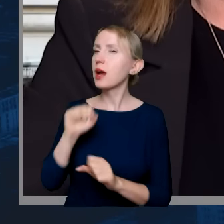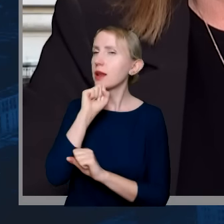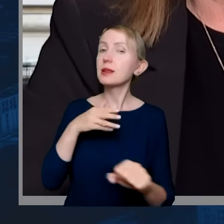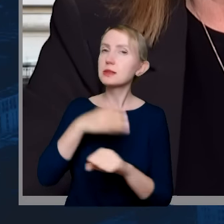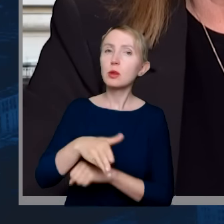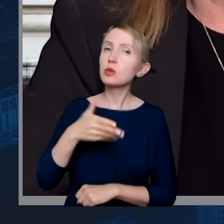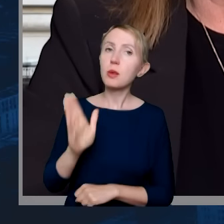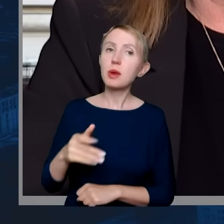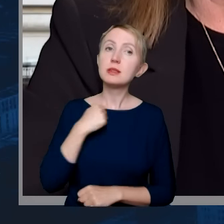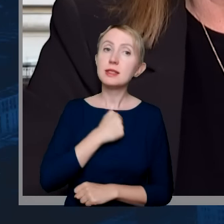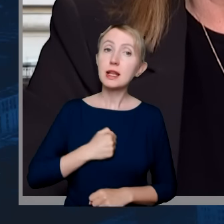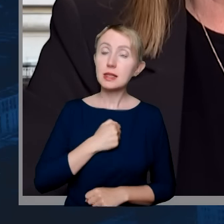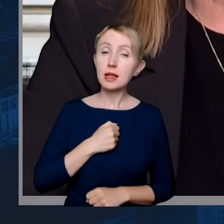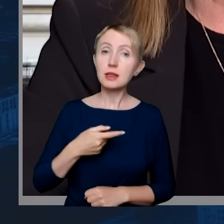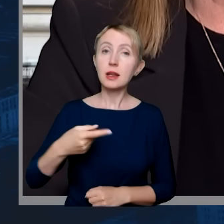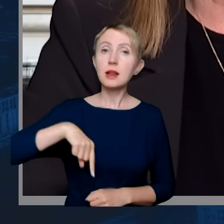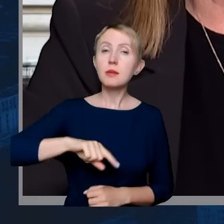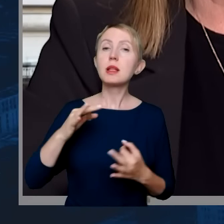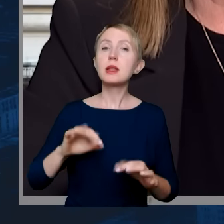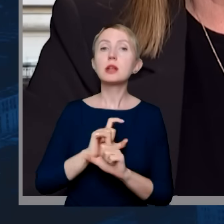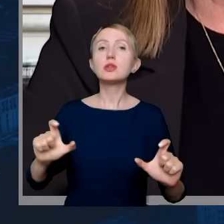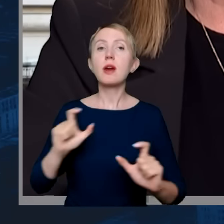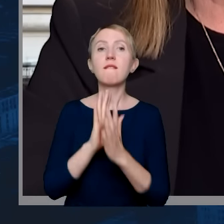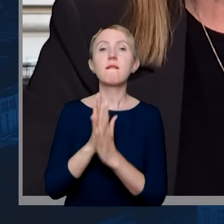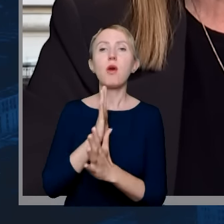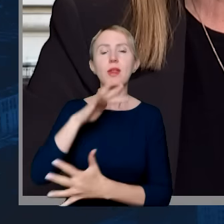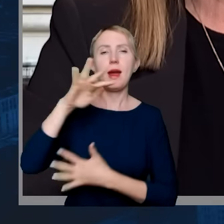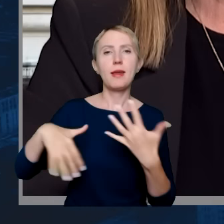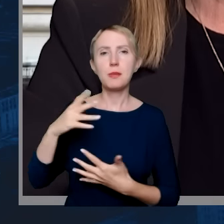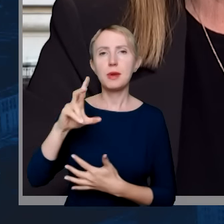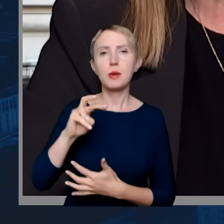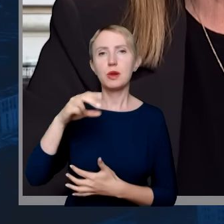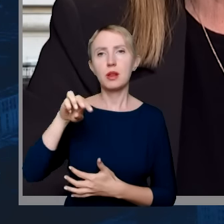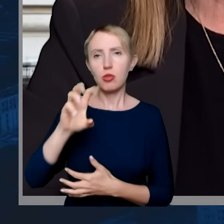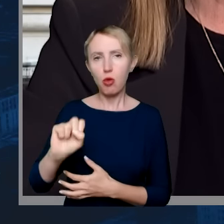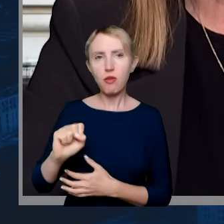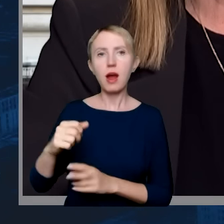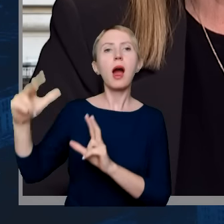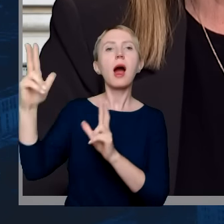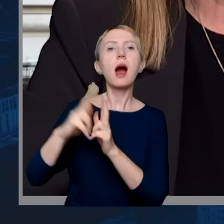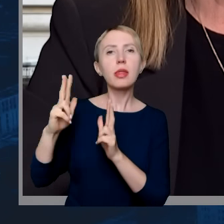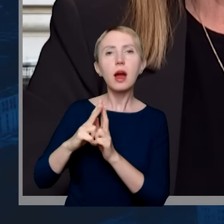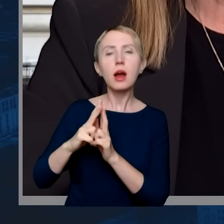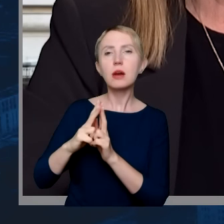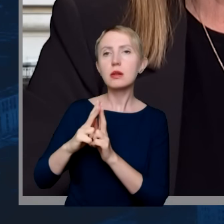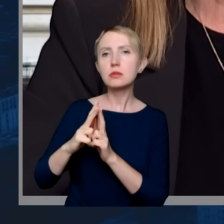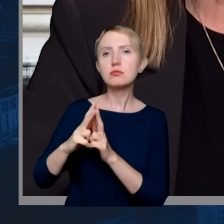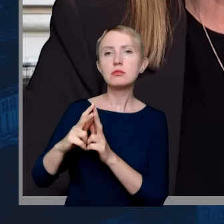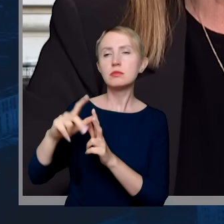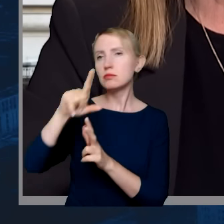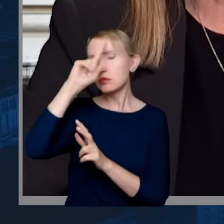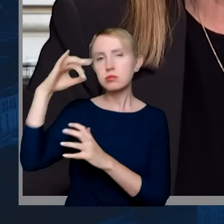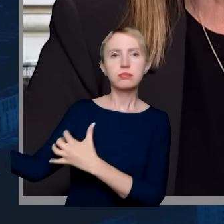niestety jesteśmy w czasie wojny hybrydowej, a wręcz ataków hord osób, które